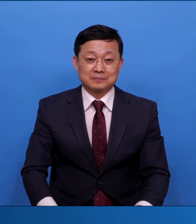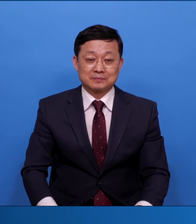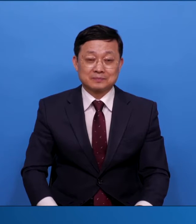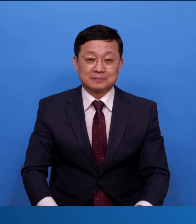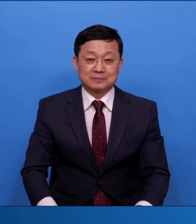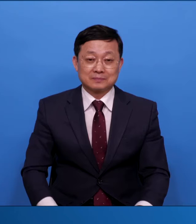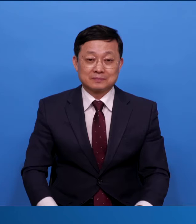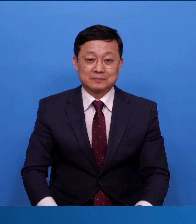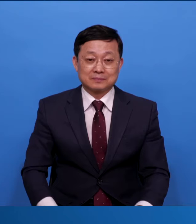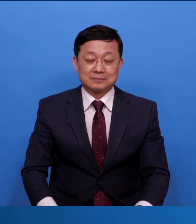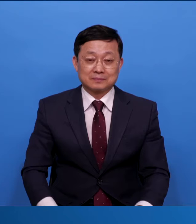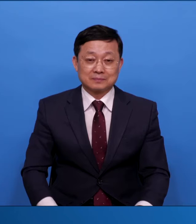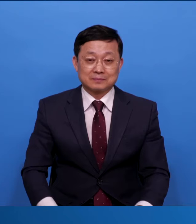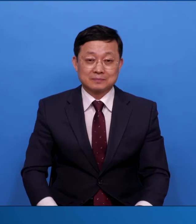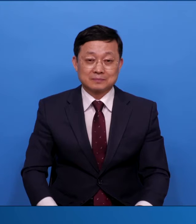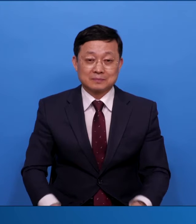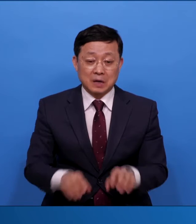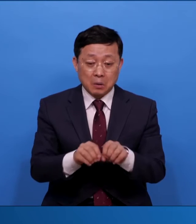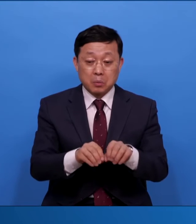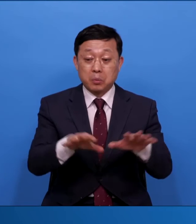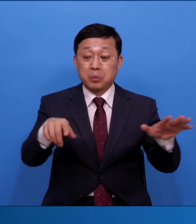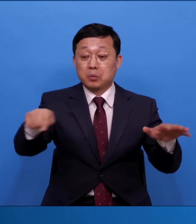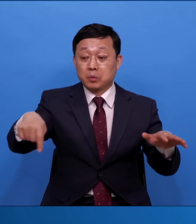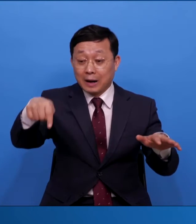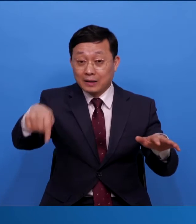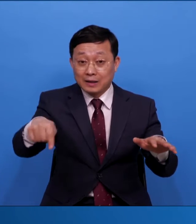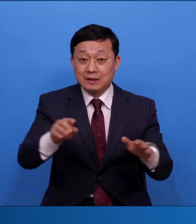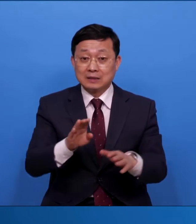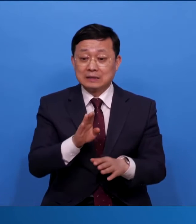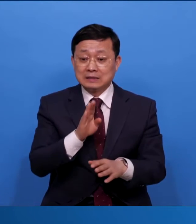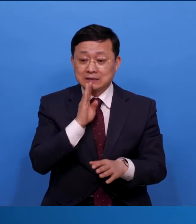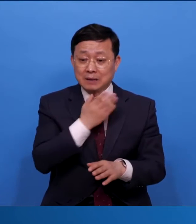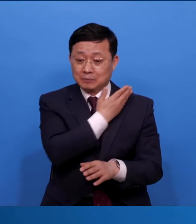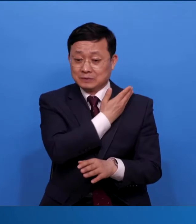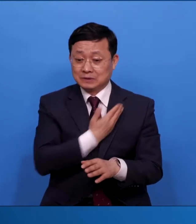모든 곳에 역사하셔서 참 제자만 골라가지고